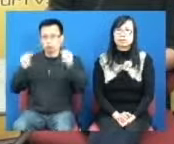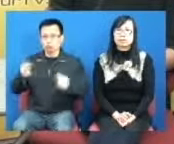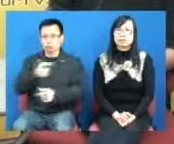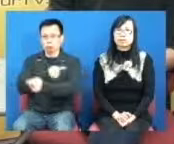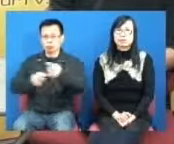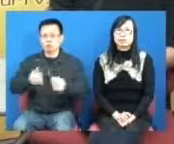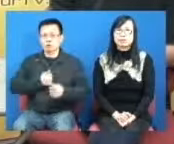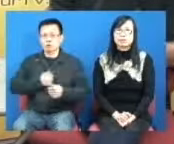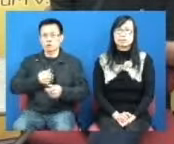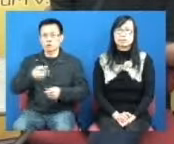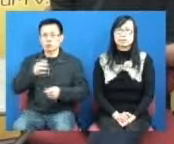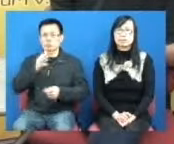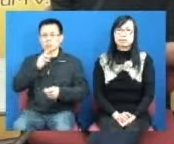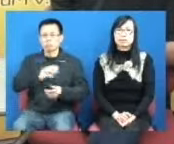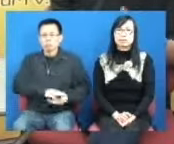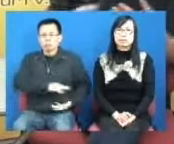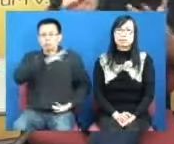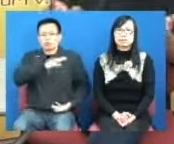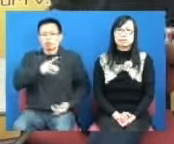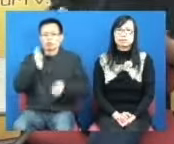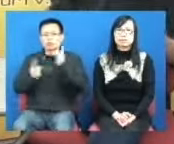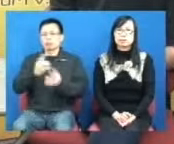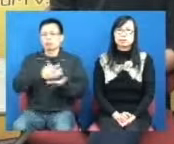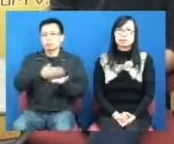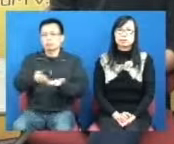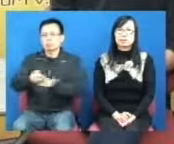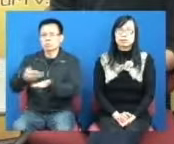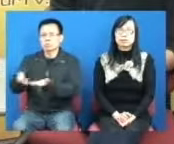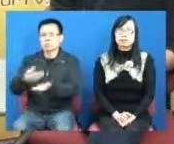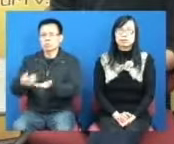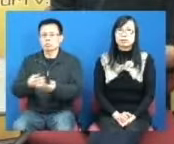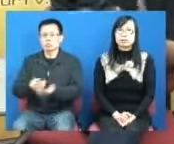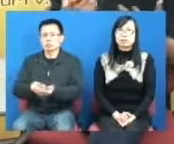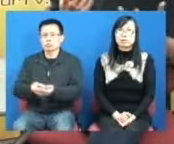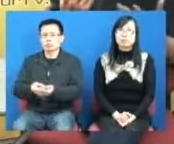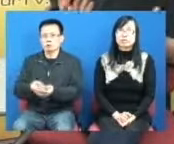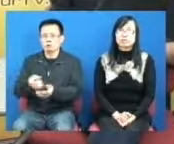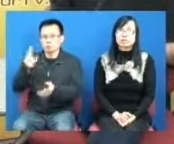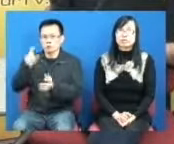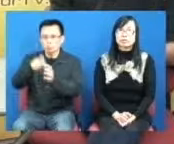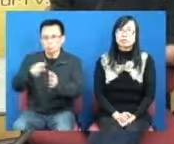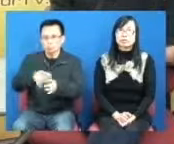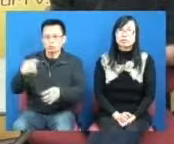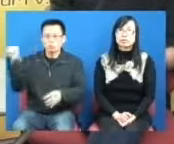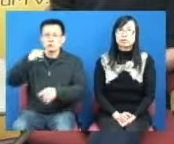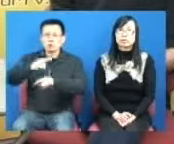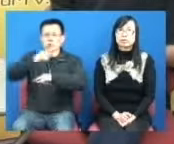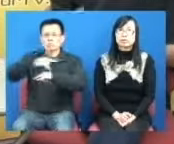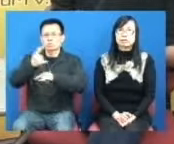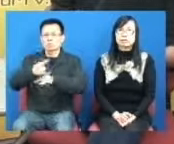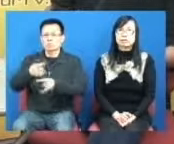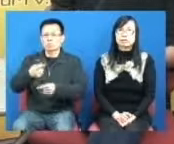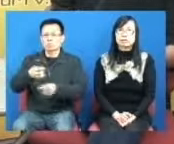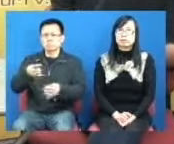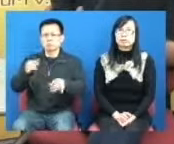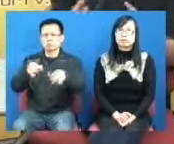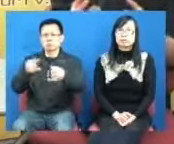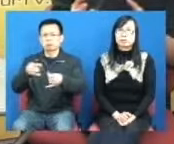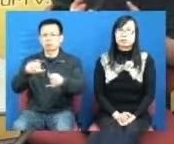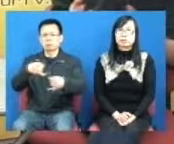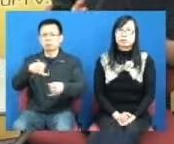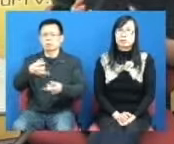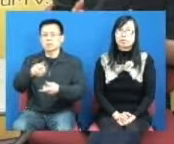嫌錢多然後這樣派然後就扔下去強積金不是一個容得其所的情況下為甚麼不可以索性